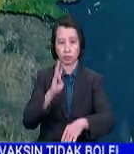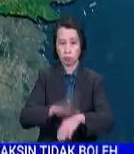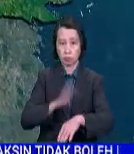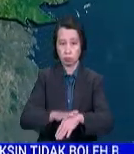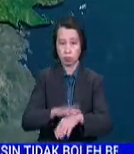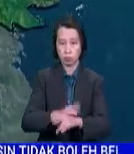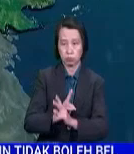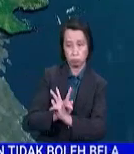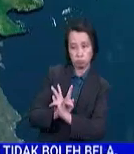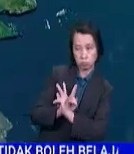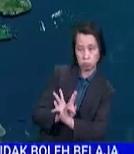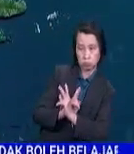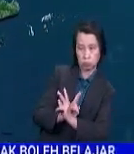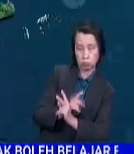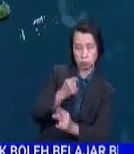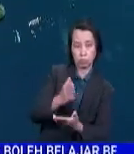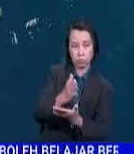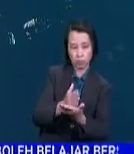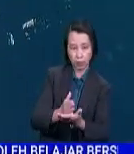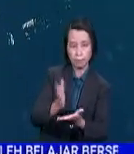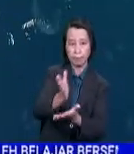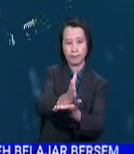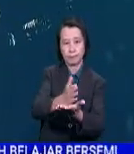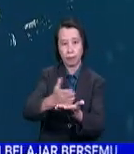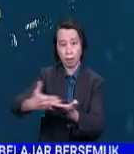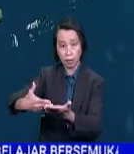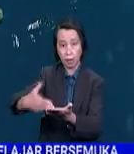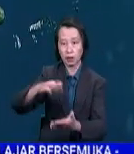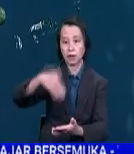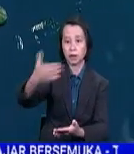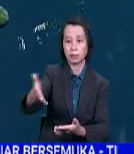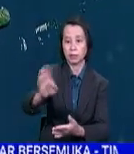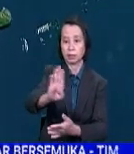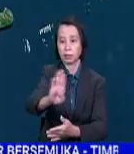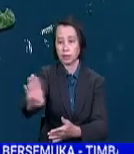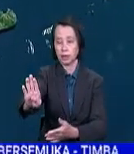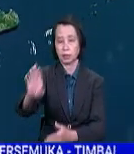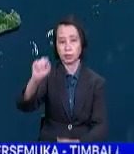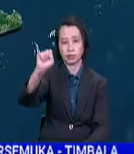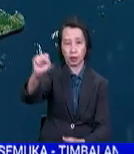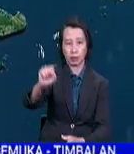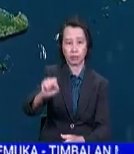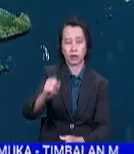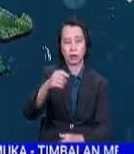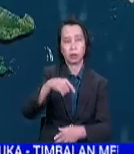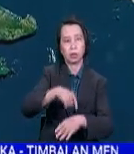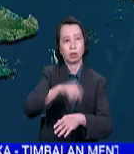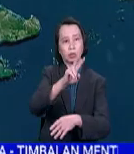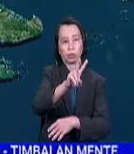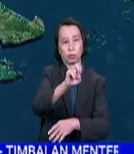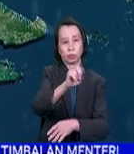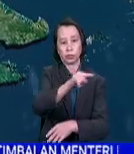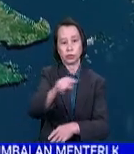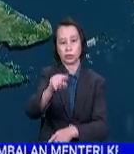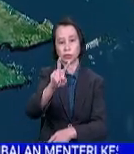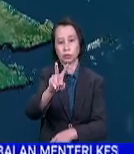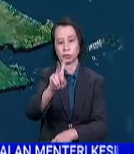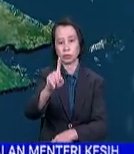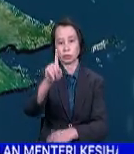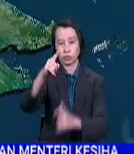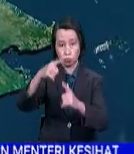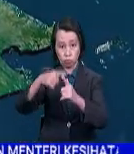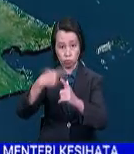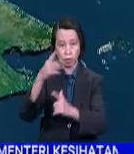cuaca waspada bagi beberapa bahagian di sebelah barat negeri Sabah pada 20 dan juga 21